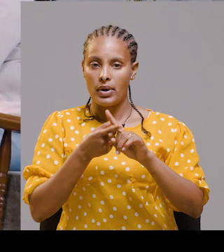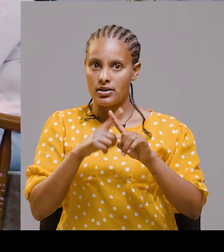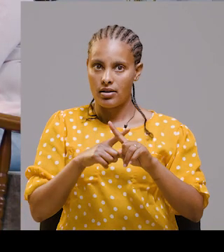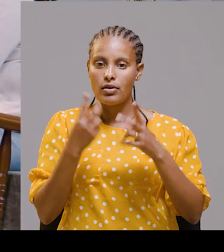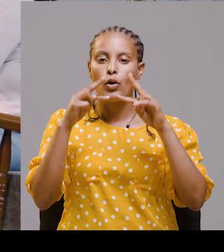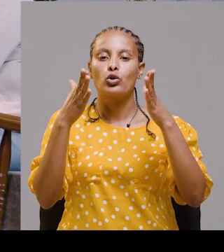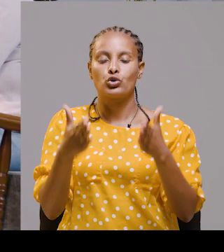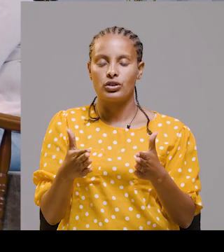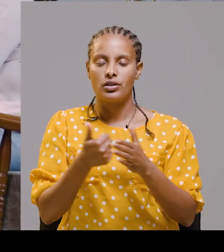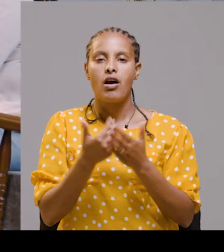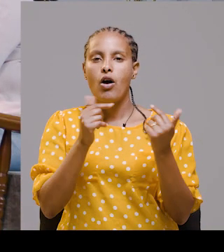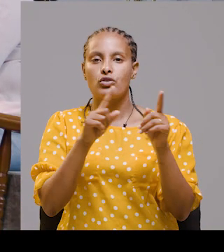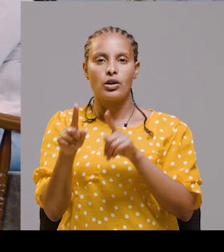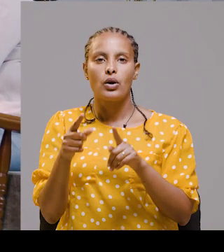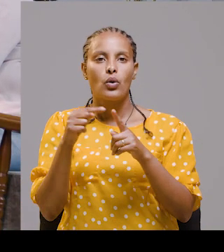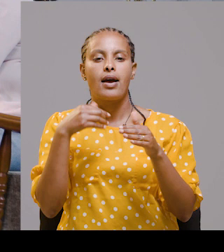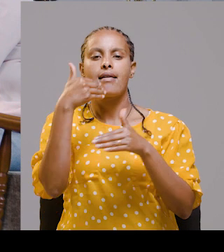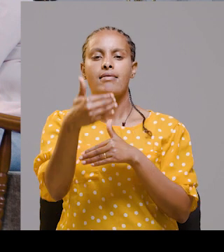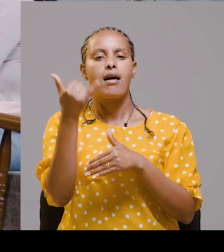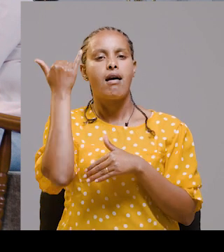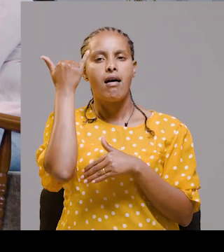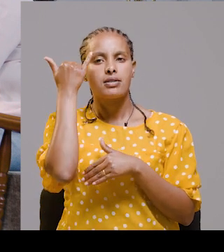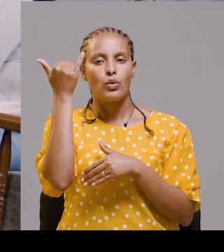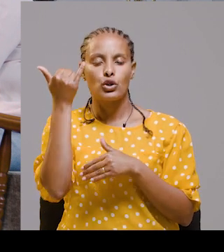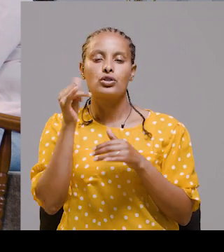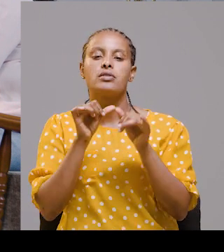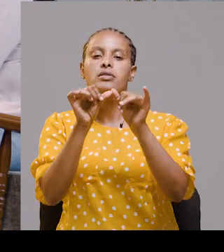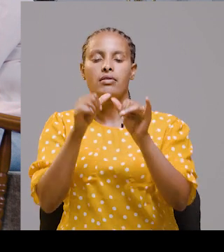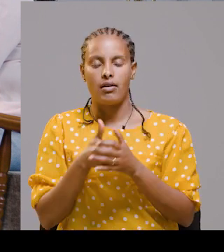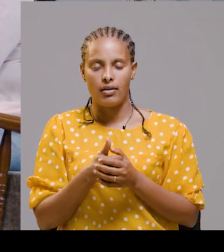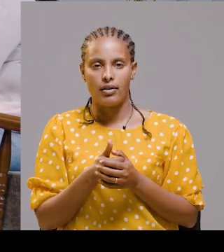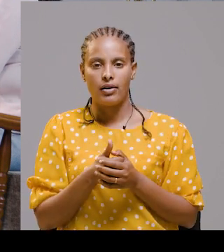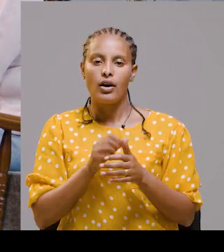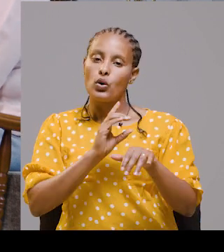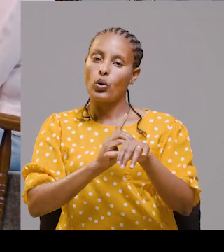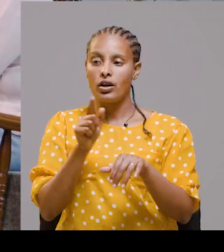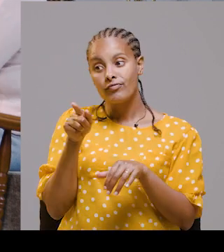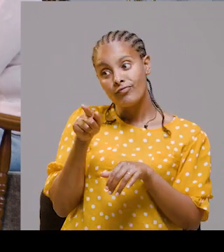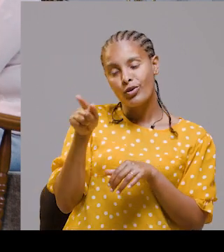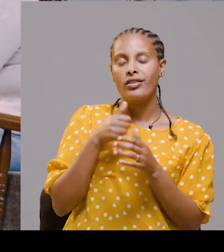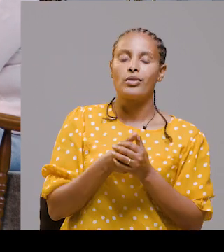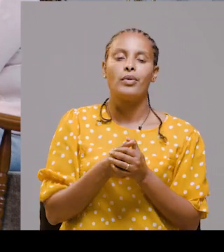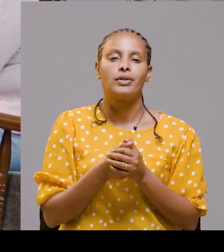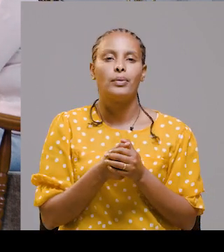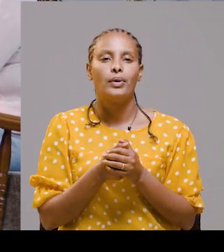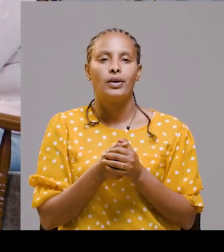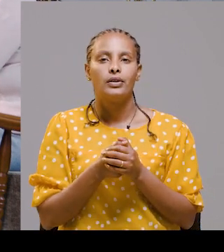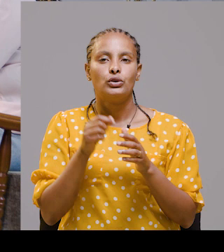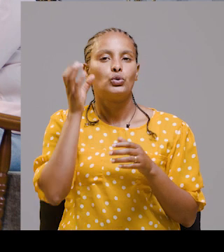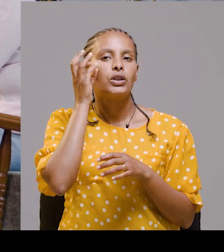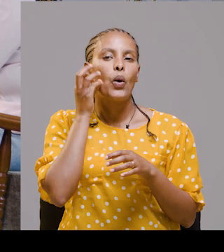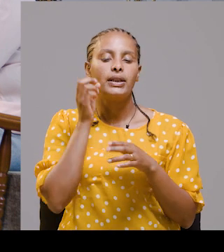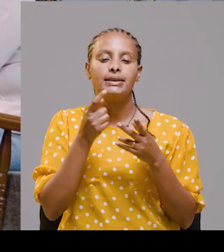ተመልሰናል። ተመልካቾቻችን አሁን ደግሞ ወደ ቀጣይ ሀሳቦቻችን እናመራለን። እንግዲህ ዶክተር ወደ አንተ ነው የምመጣው።